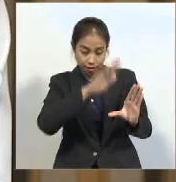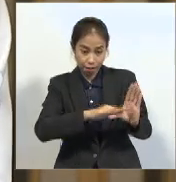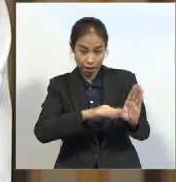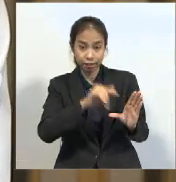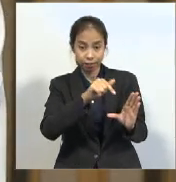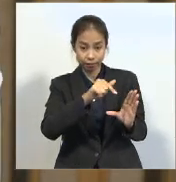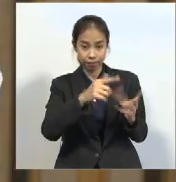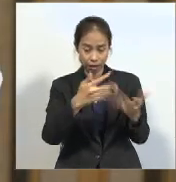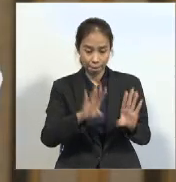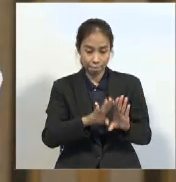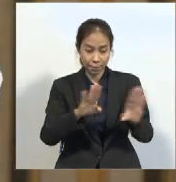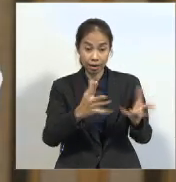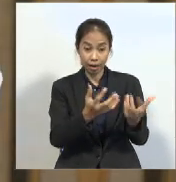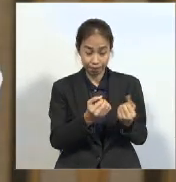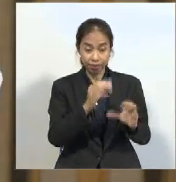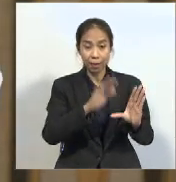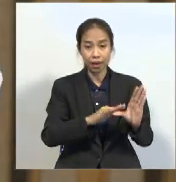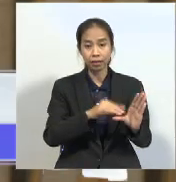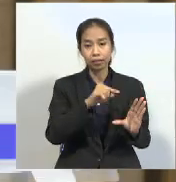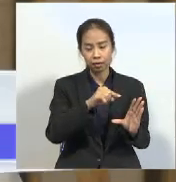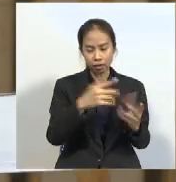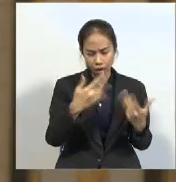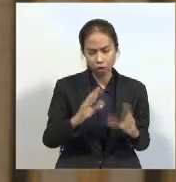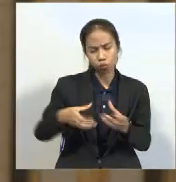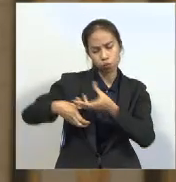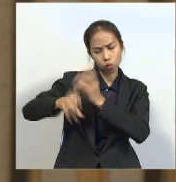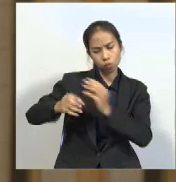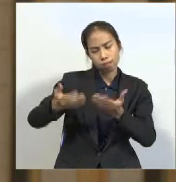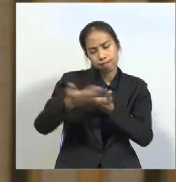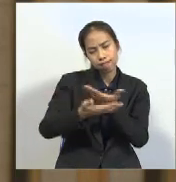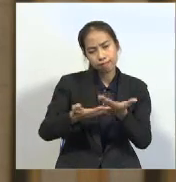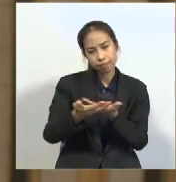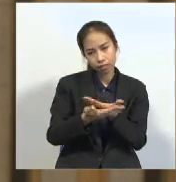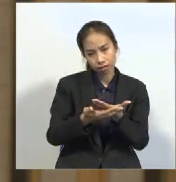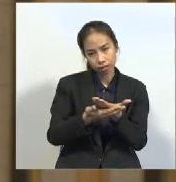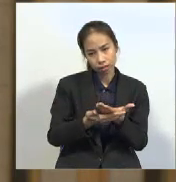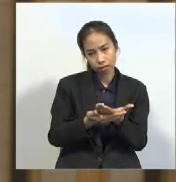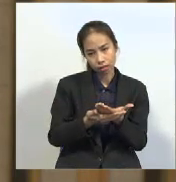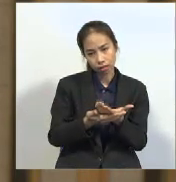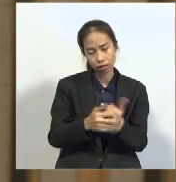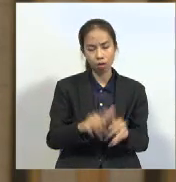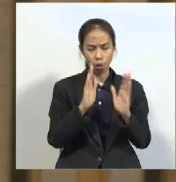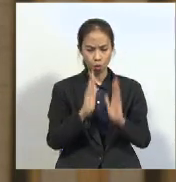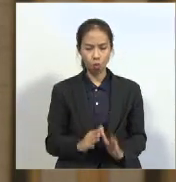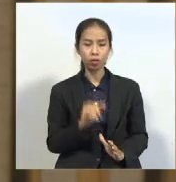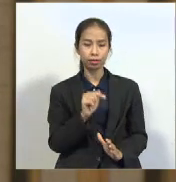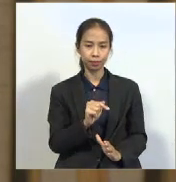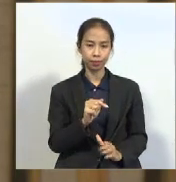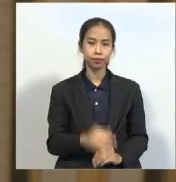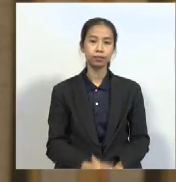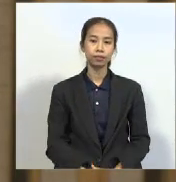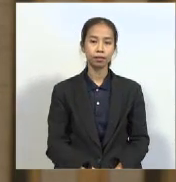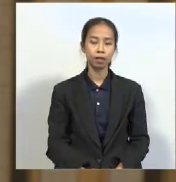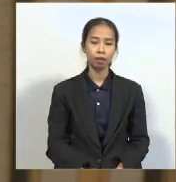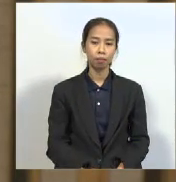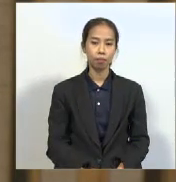แต่ในเดียวกันเนี่ยเราก็จะดูว่าทบทวนว่าผู้ที่สมควรเป็นเป้าห